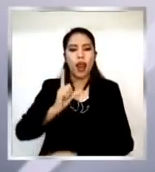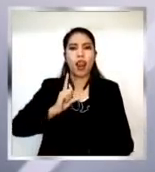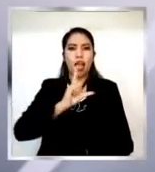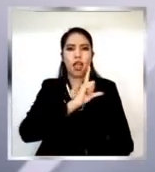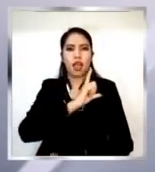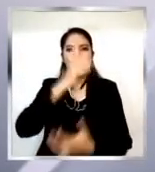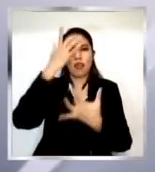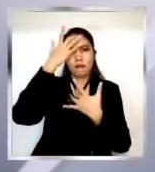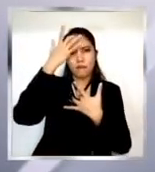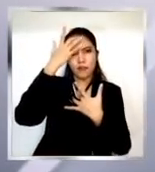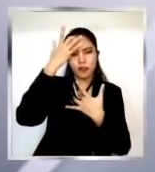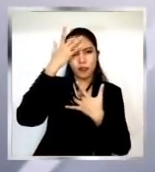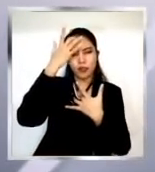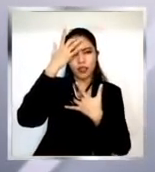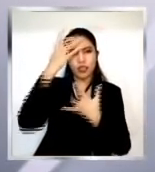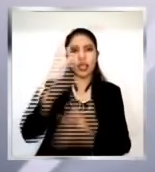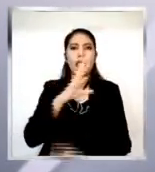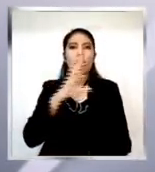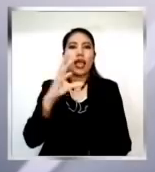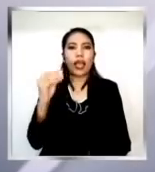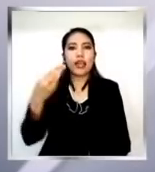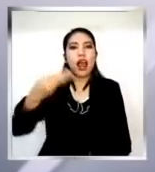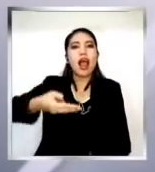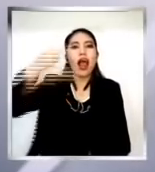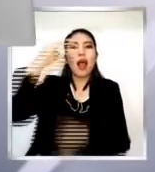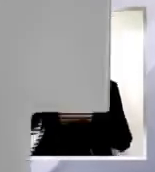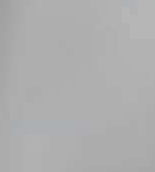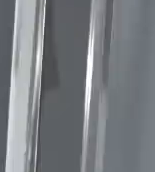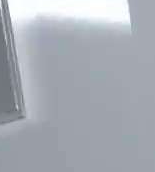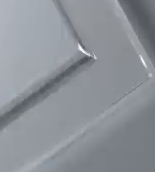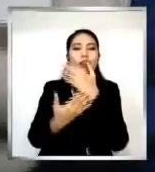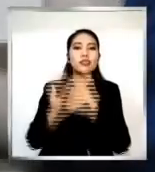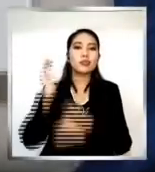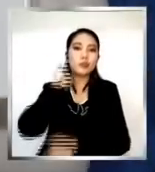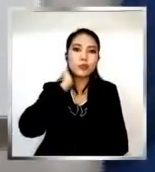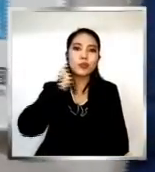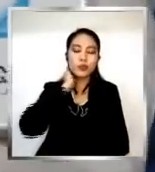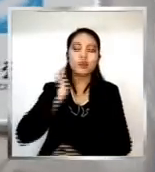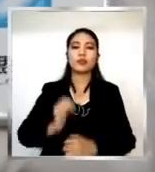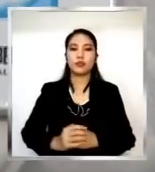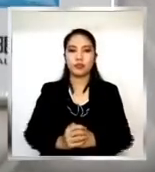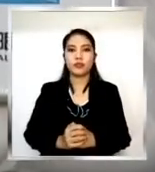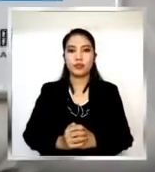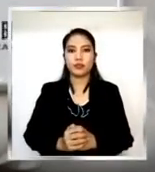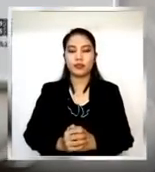pneumonia at alta presyon. Nakatutok si Sandra Aguinaldo.